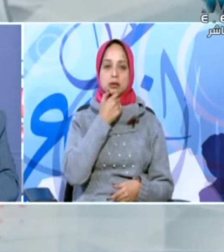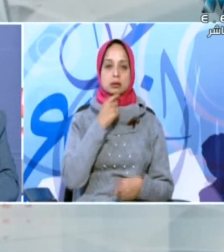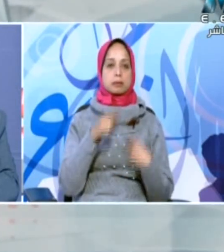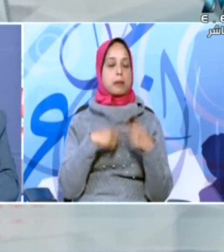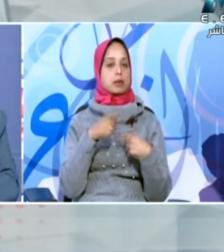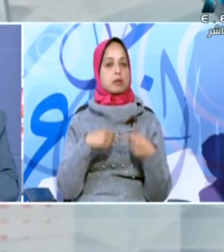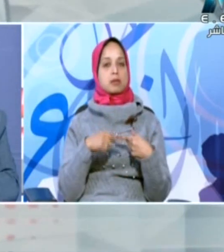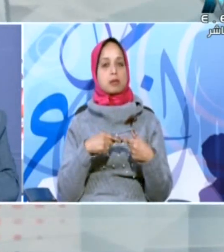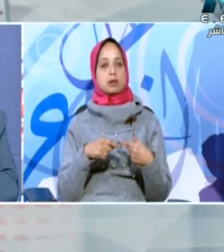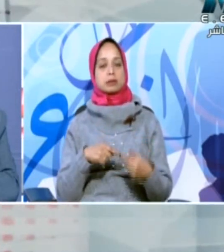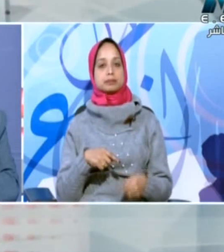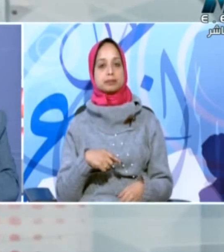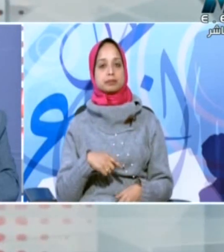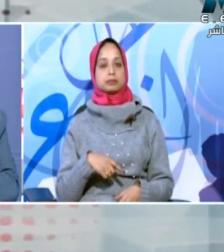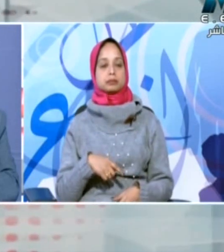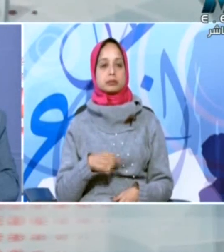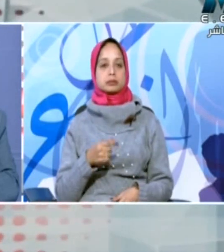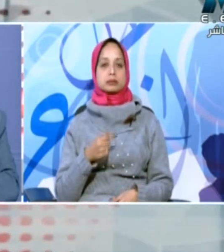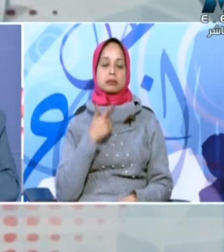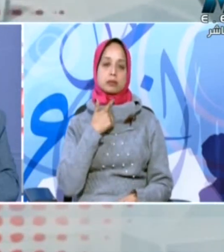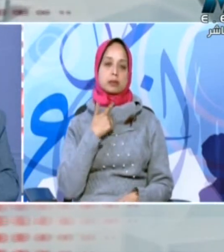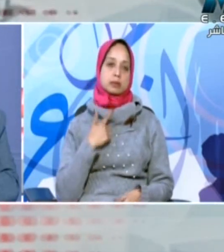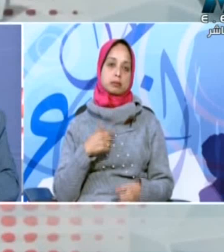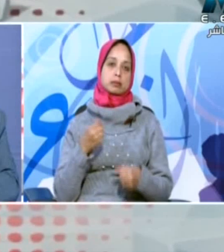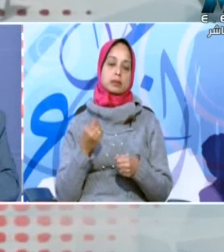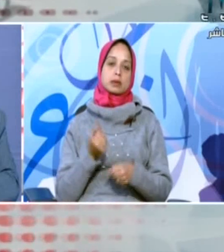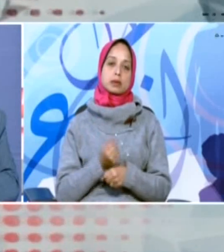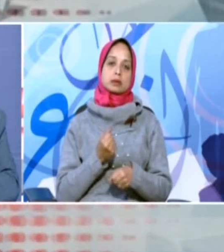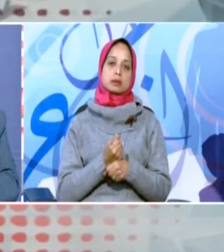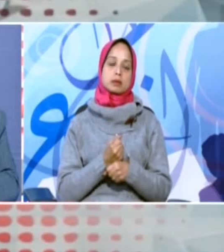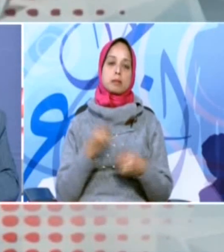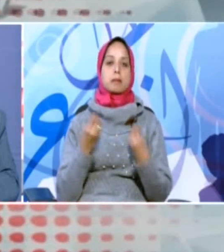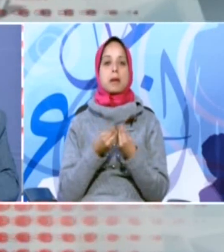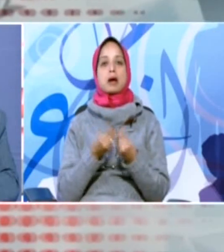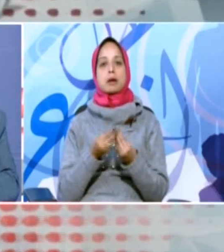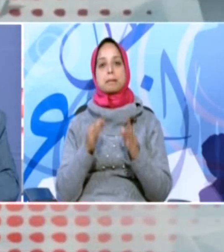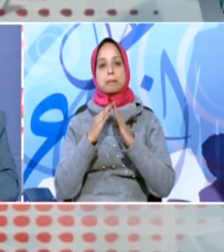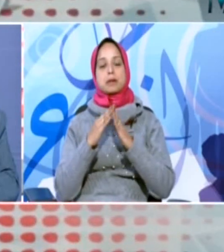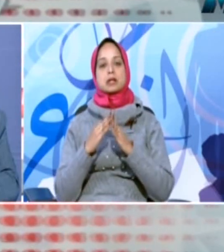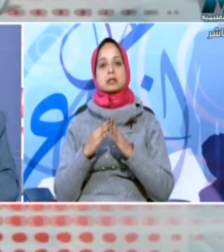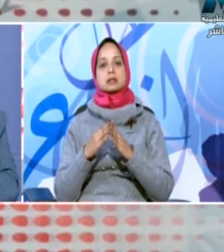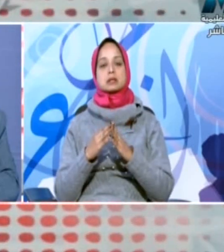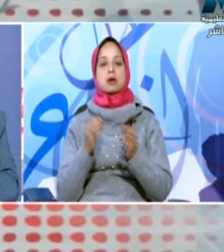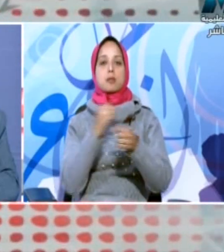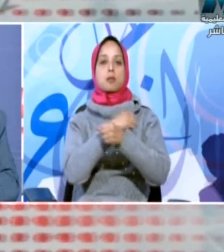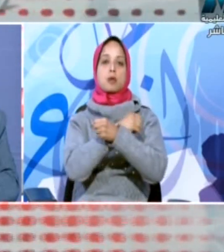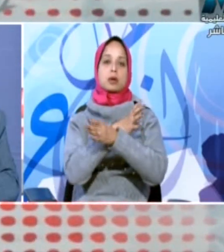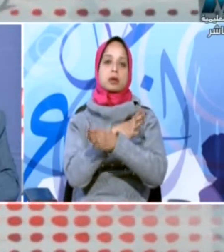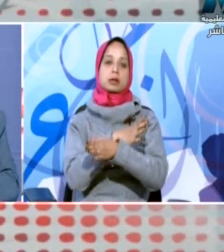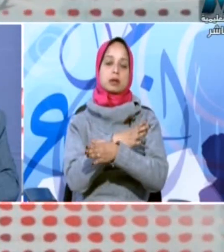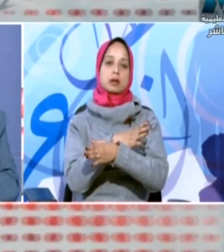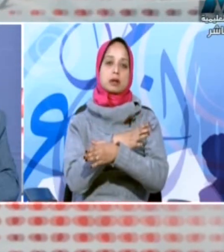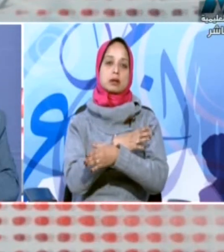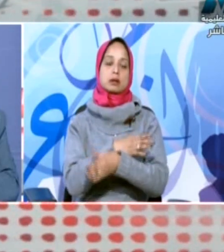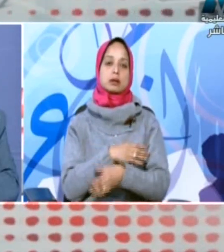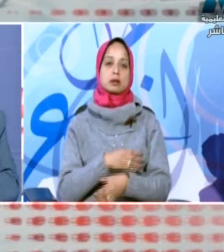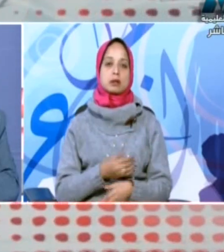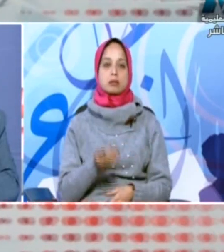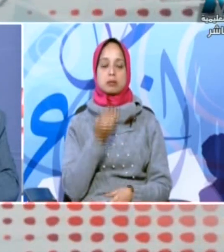تفضل ايه؟ التعامل مع مصر بحرية